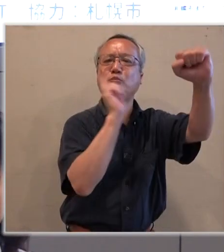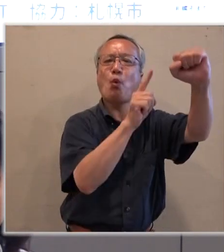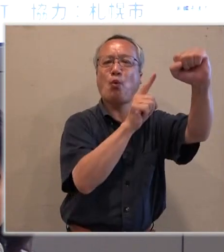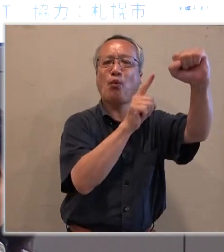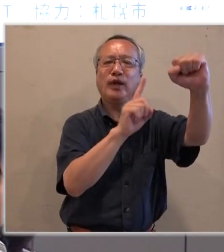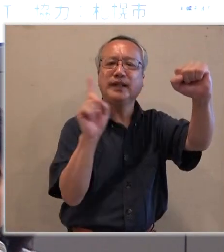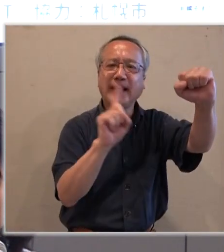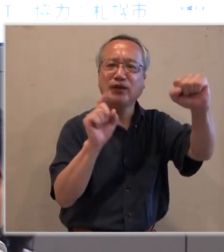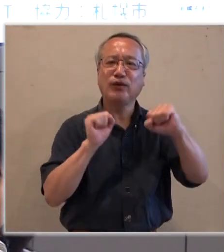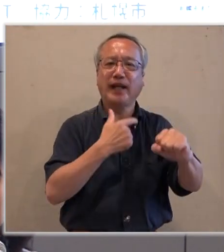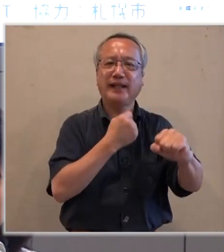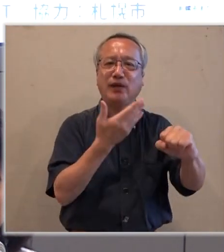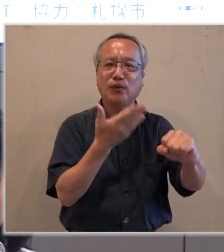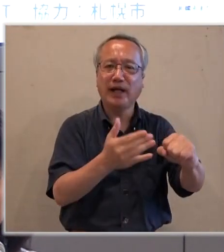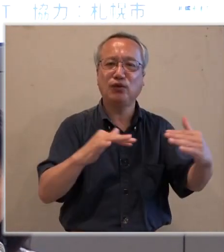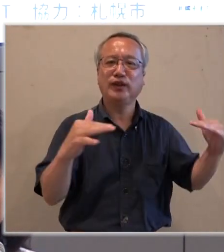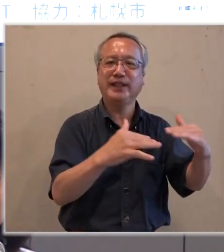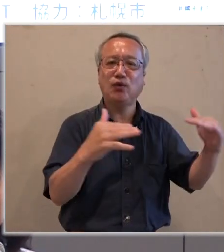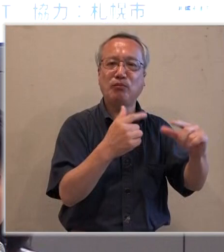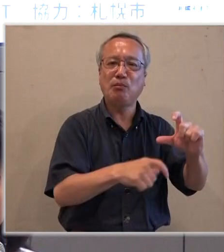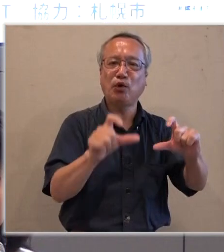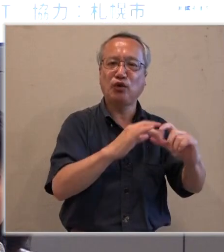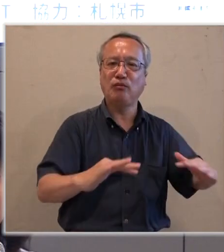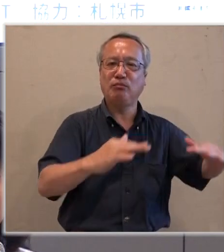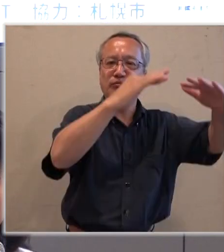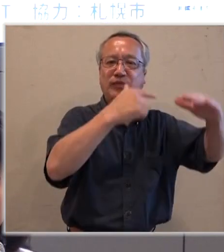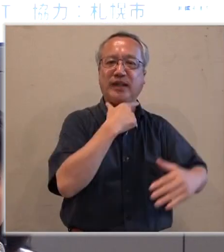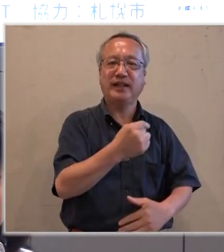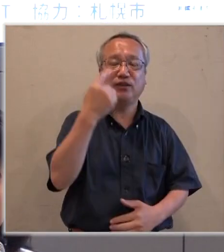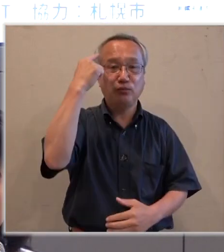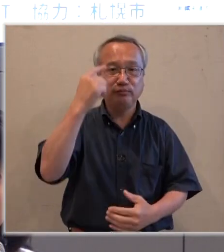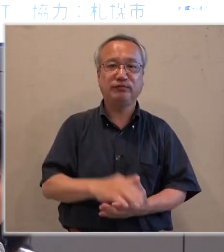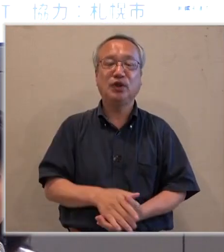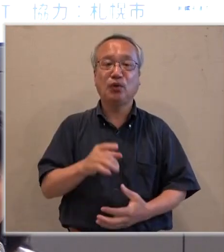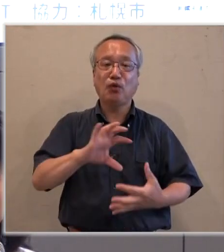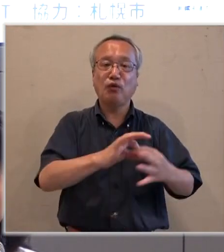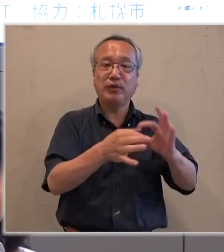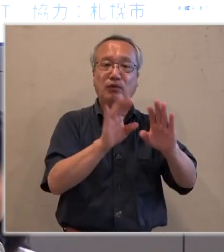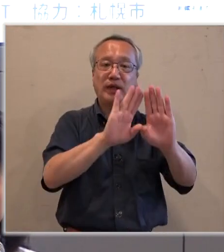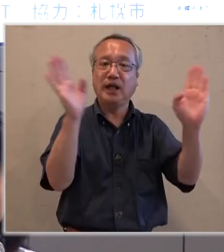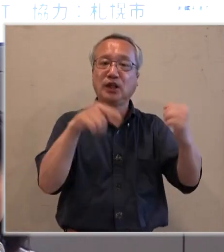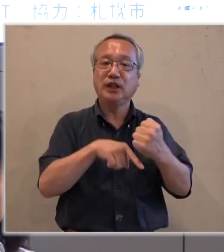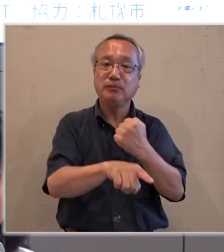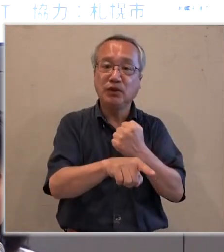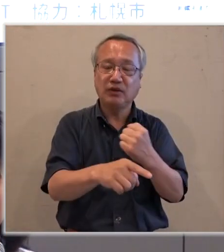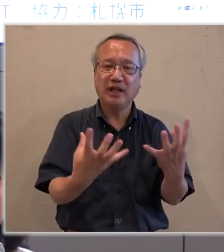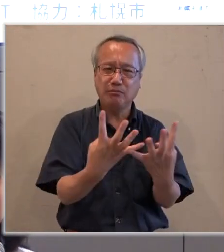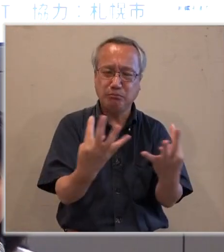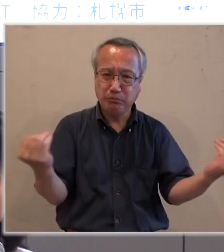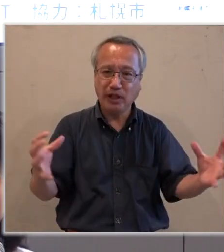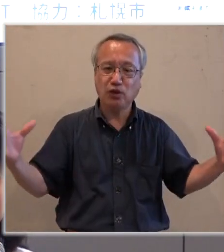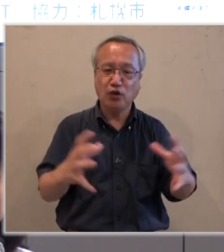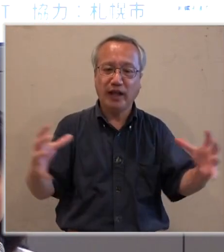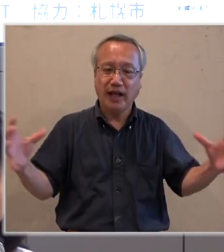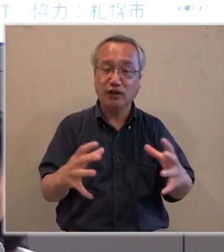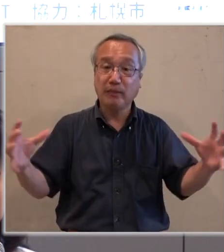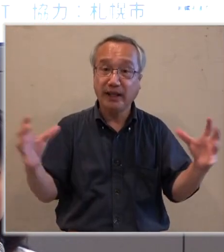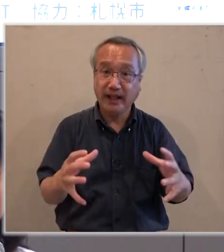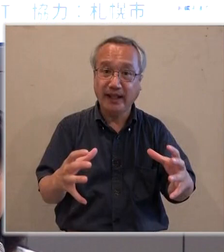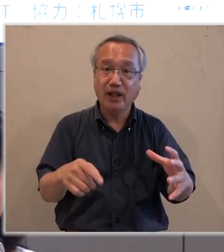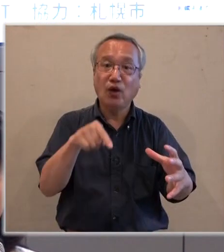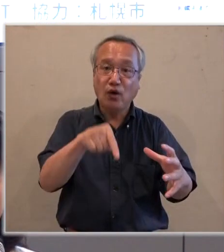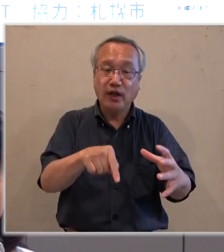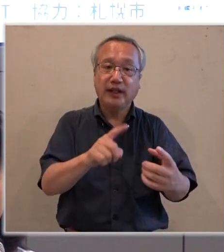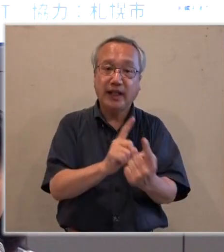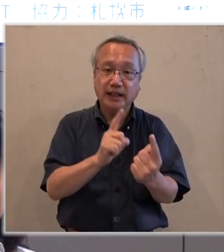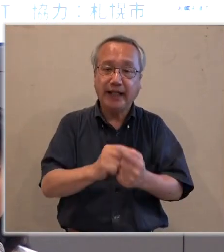論ももっと盛り上げなくてはいけないんじゃないかというふうに思うんです。でそのオリンピックを開催する意義というのをいっぱい寄せ集めて、それに対してリ